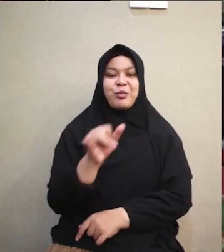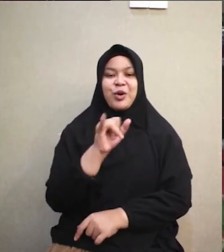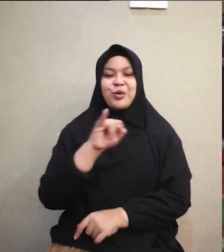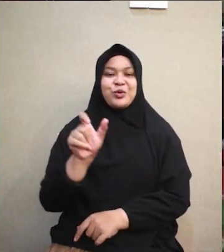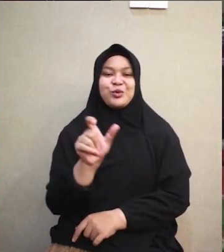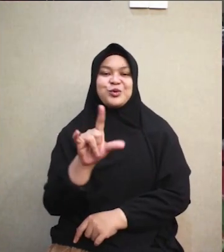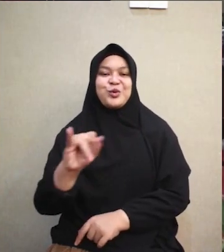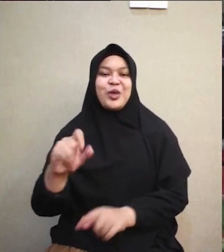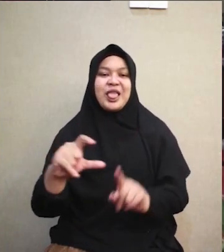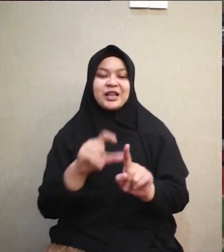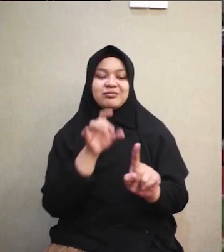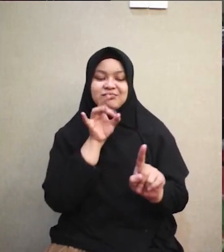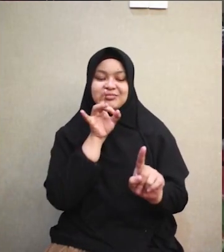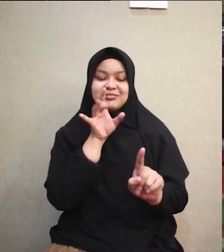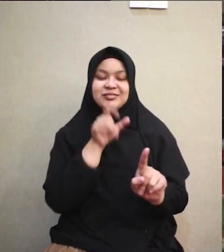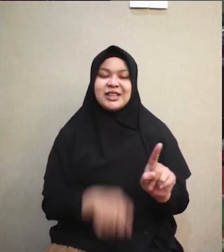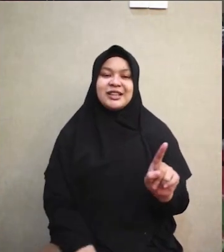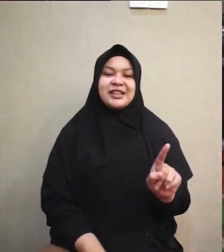aja